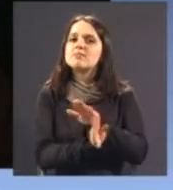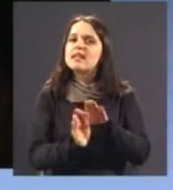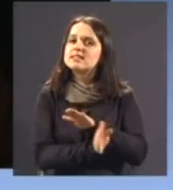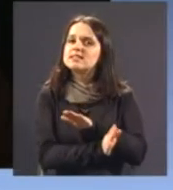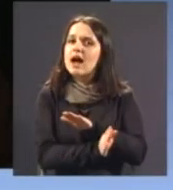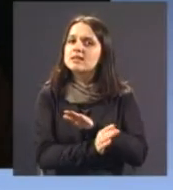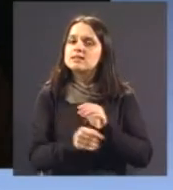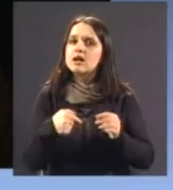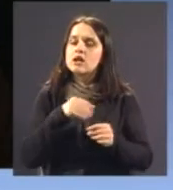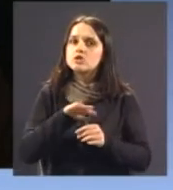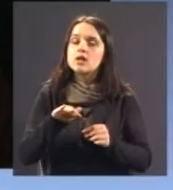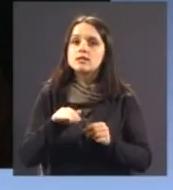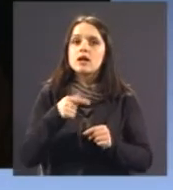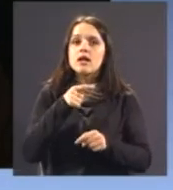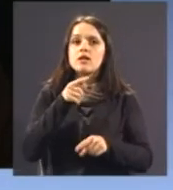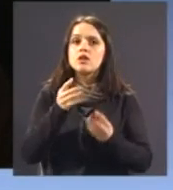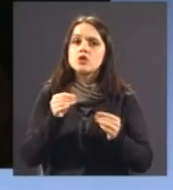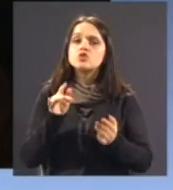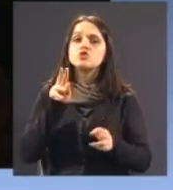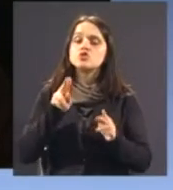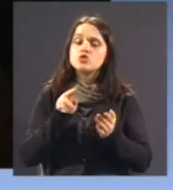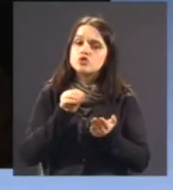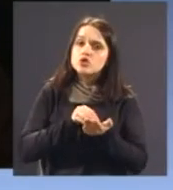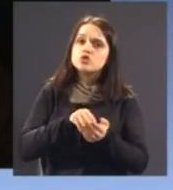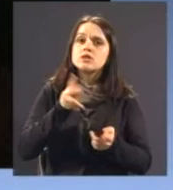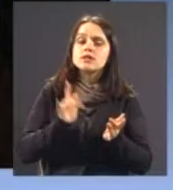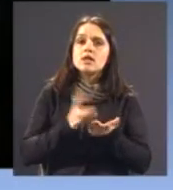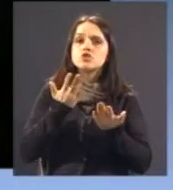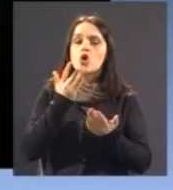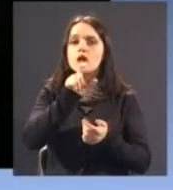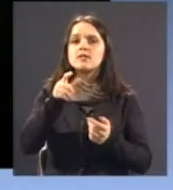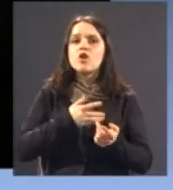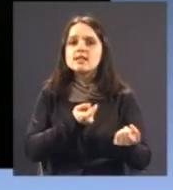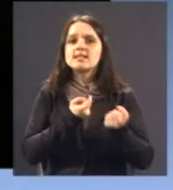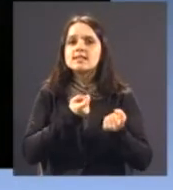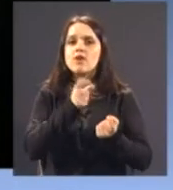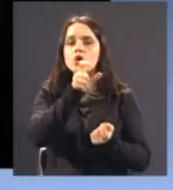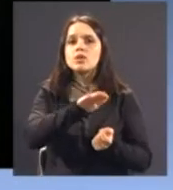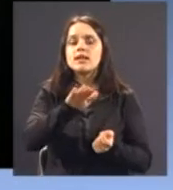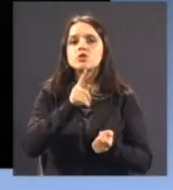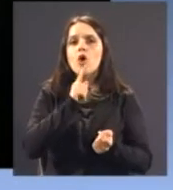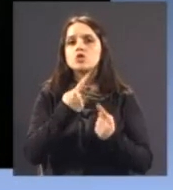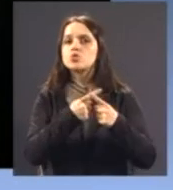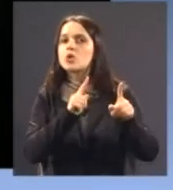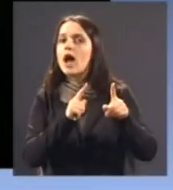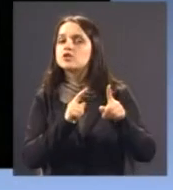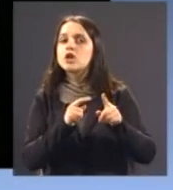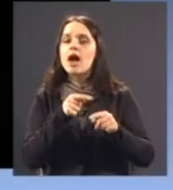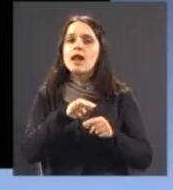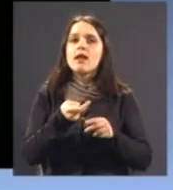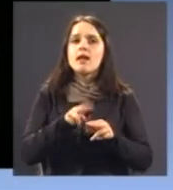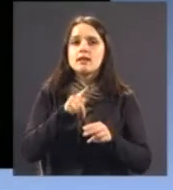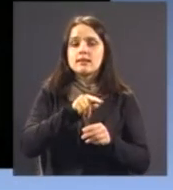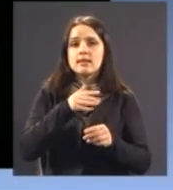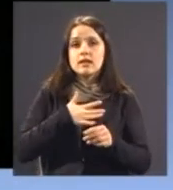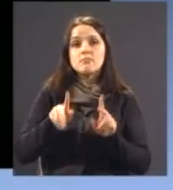uvijek, mogu reći, ponekad nemilosrdni i voli da izazivaju djecu koja su drugačija. Najbolji interes za dijete znači i prepis učenika